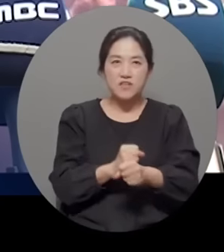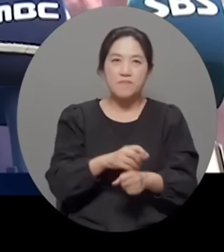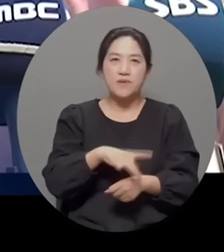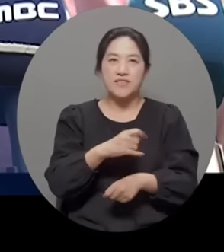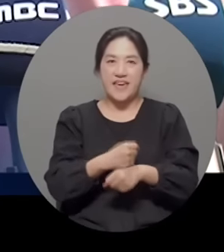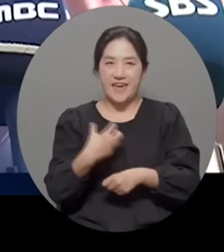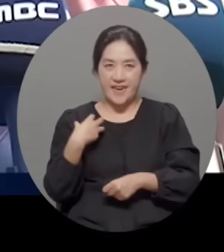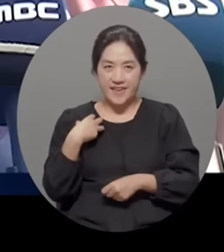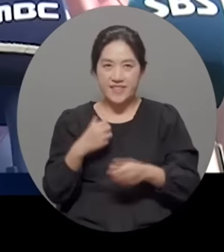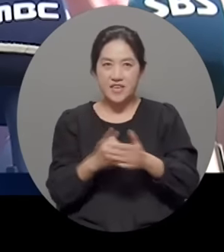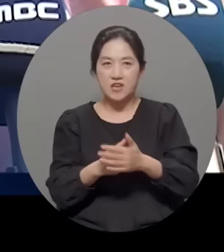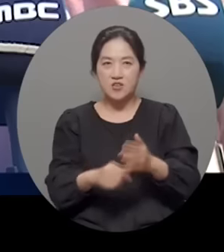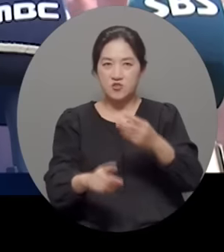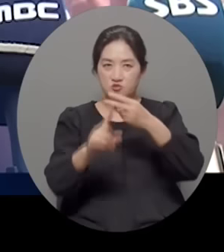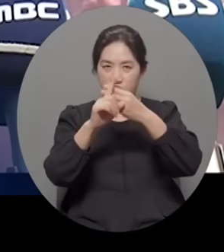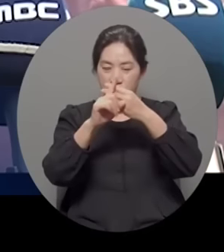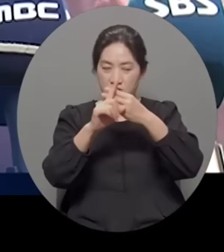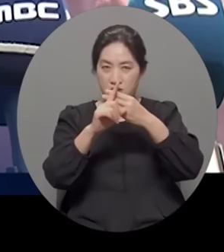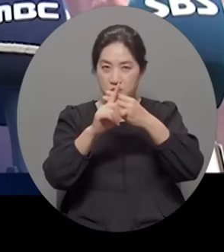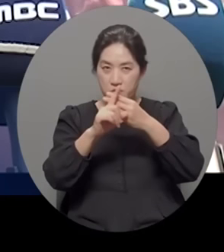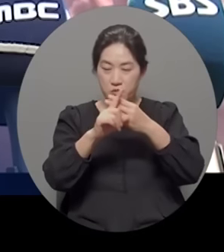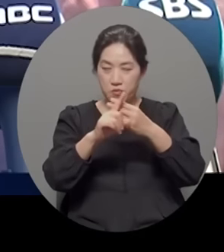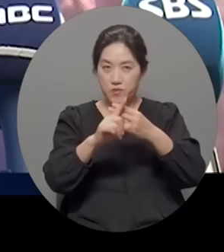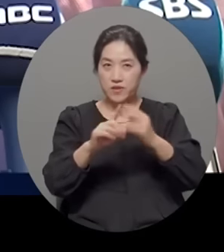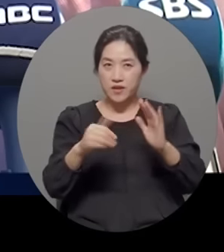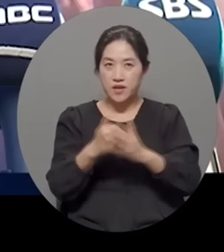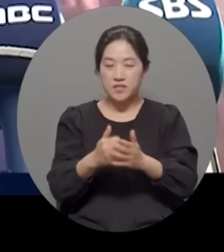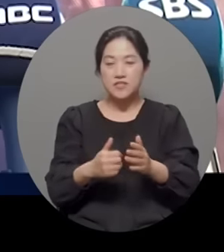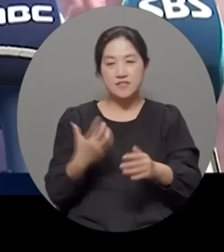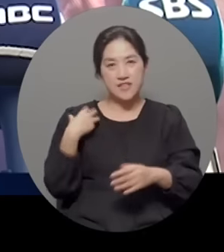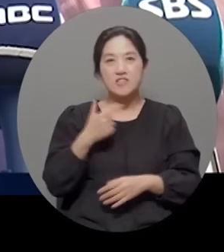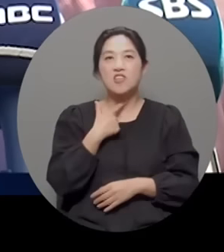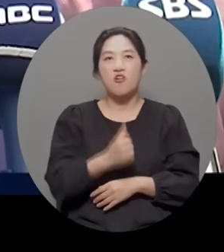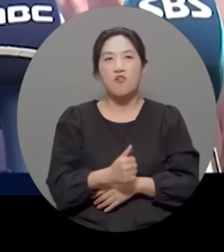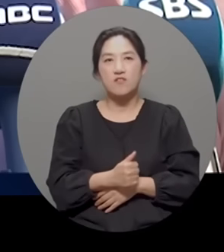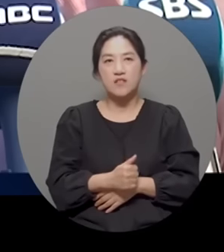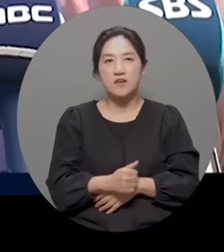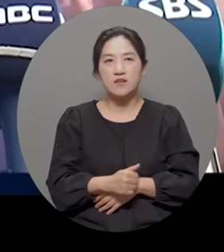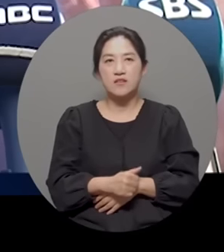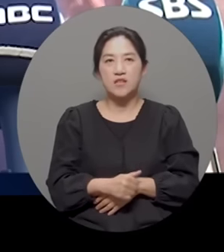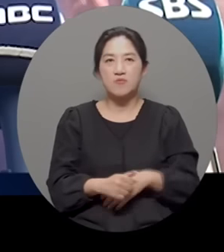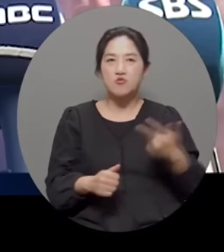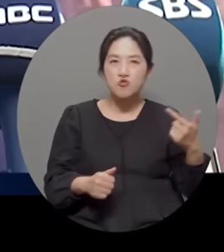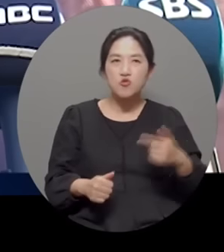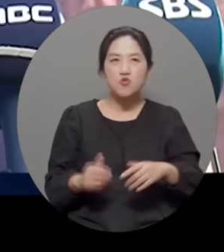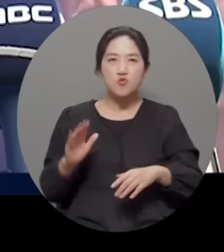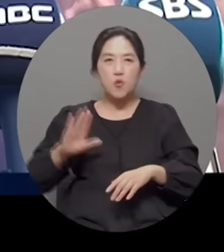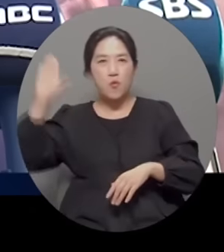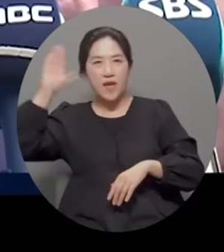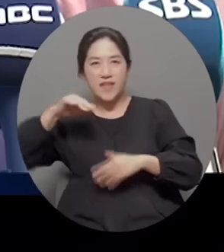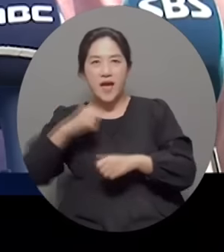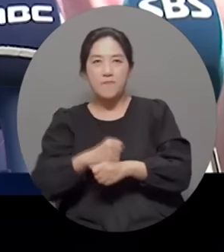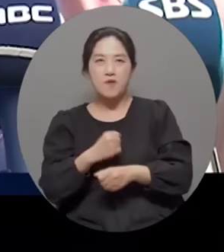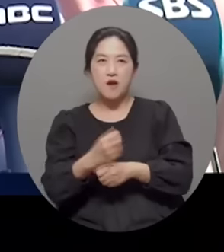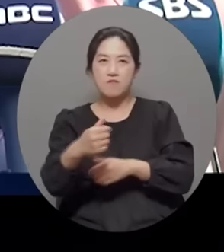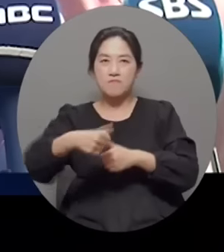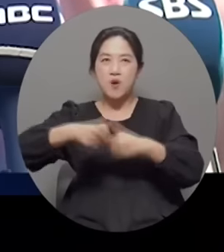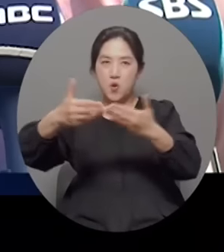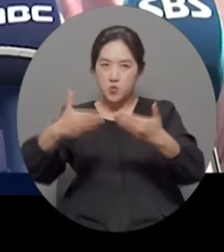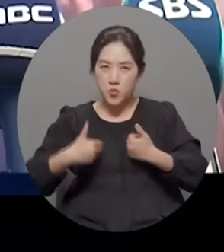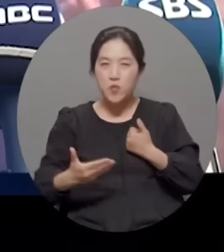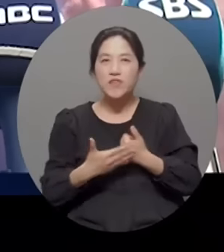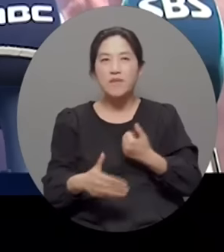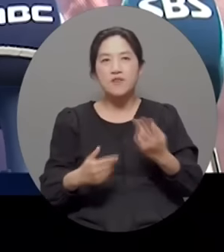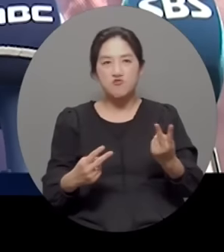이제 중학교 때까지 유격수를 봐왔었고, 뭐 유격수도 해보고 야수도 해보라고 말씀해 주셔가지고 열심히 두 개 다